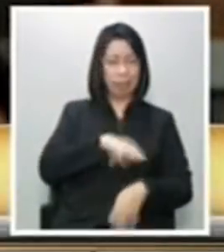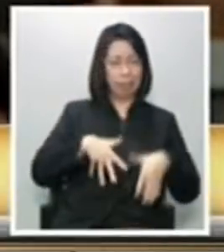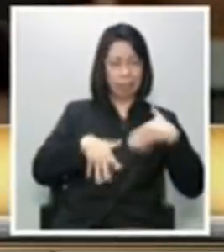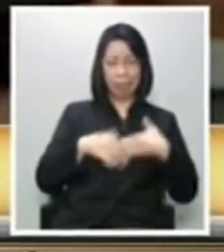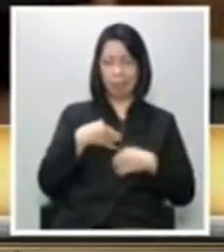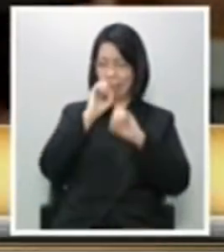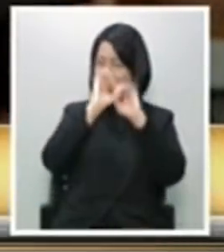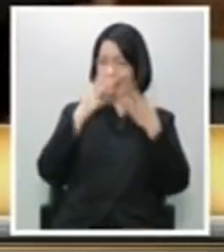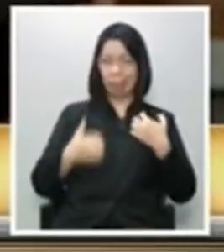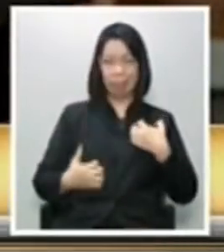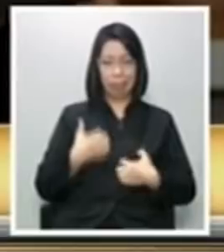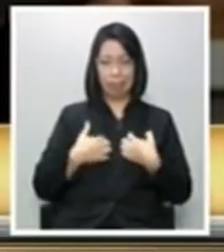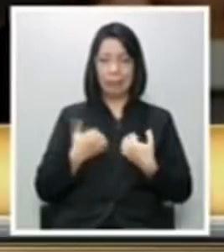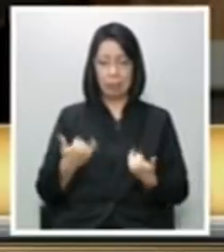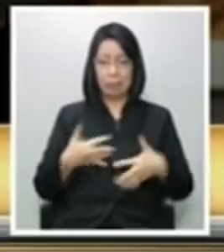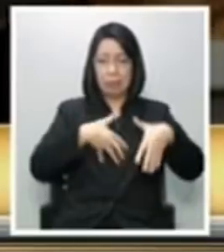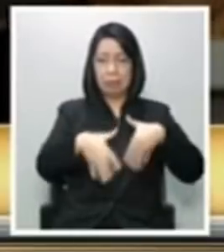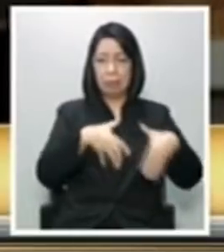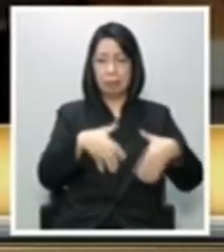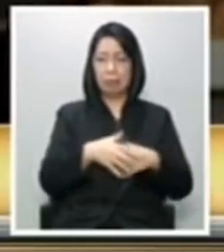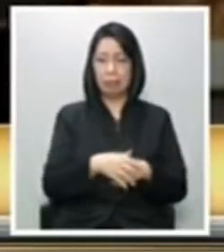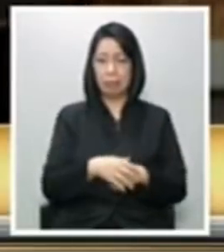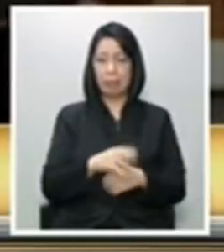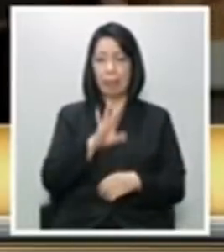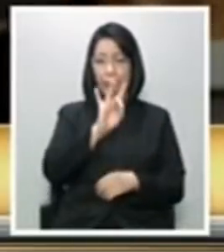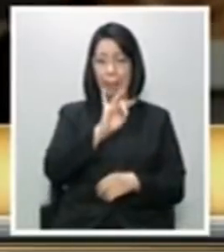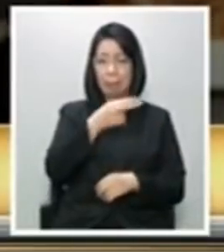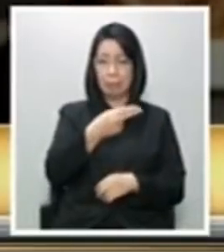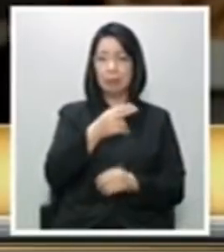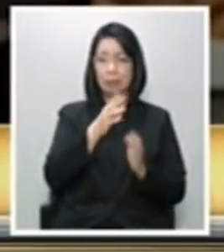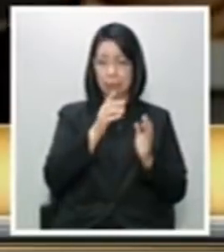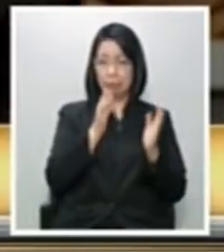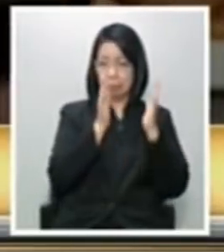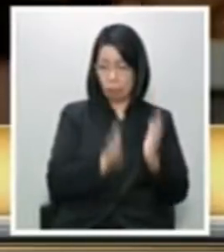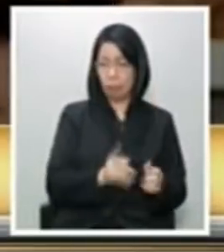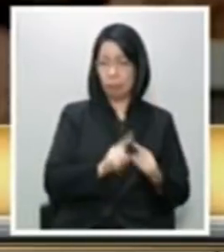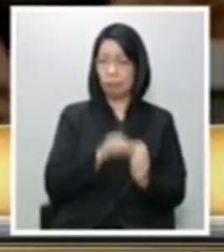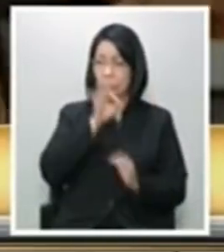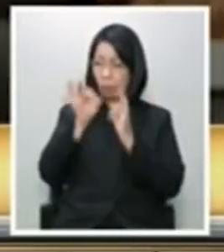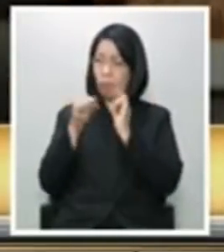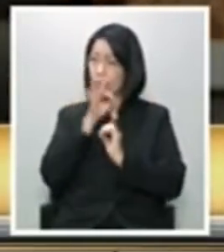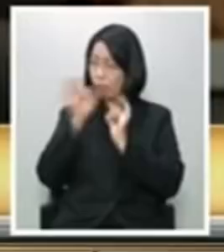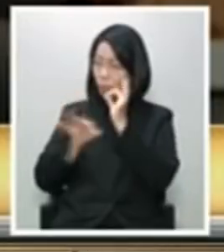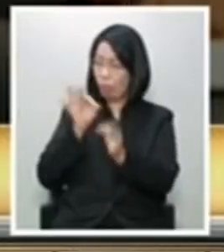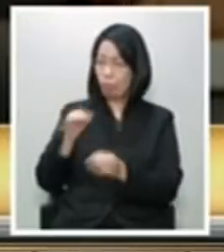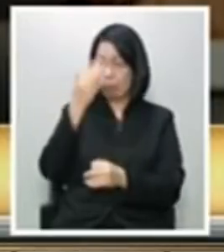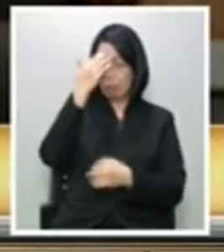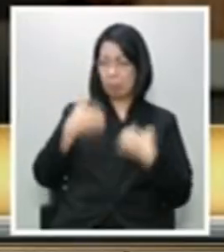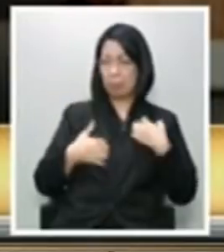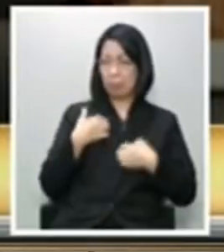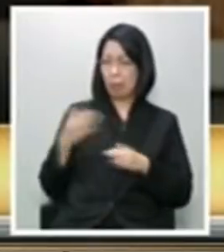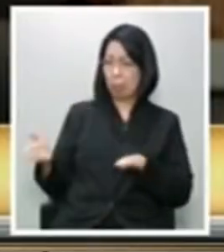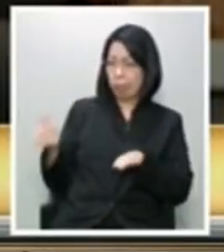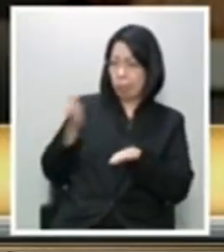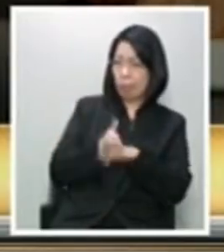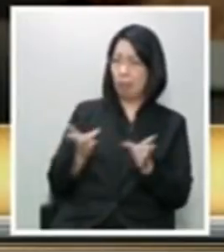นเนื่องจากชาวบ้านจำนวนมากกว่า 80,000 คดีต้องเป็นความเดือดร้อนเฉพาะหน้าที่ประชาชนต้องเผชิญ